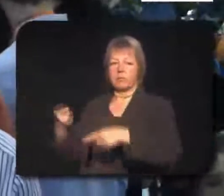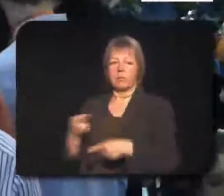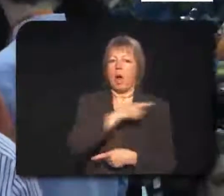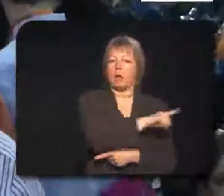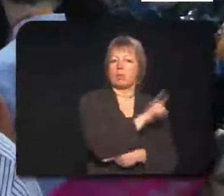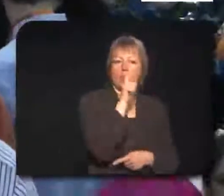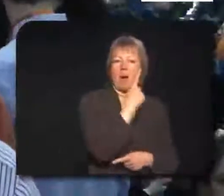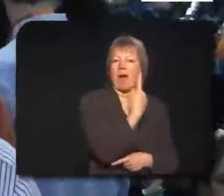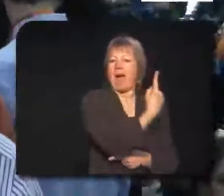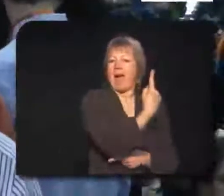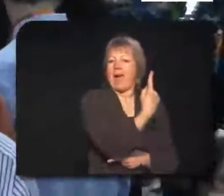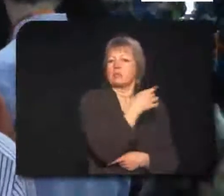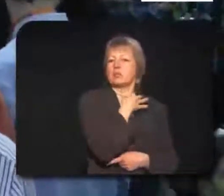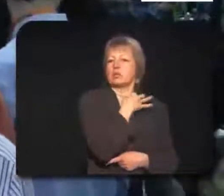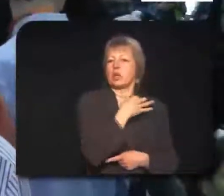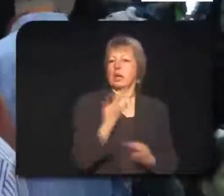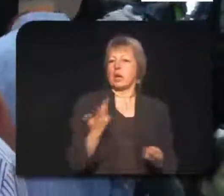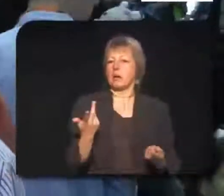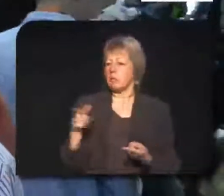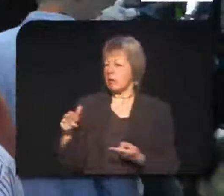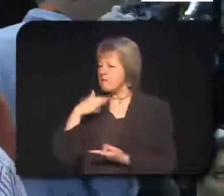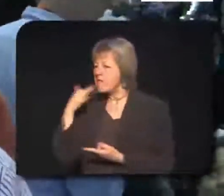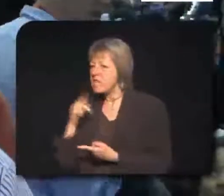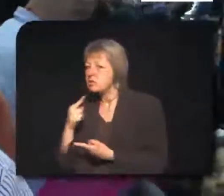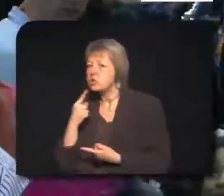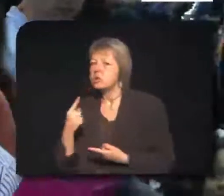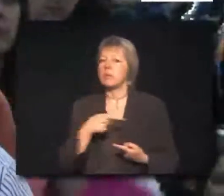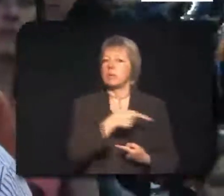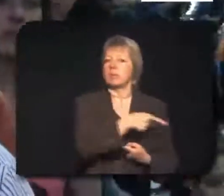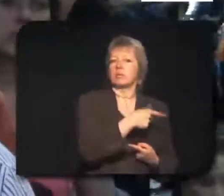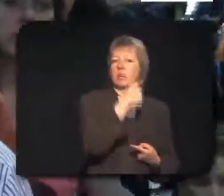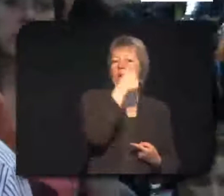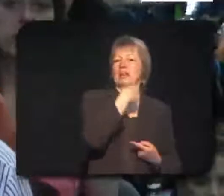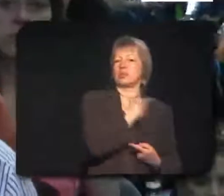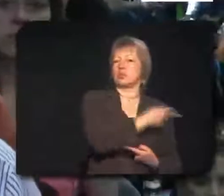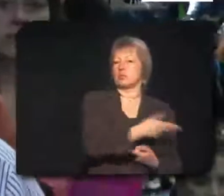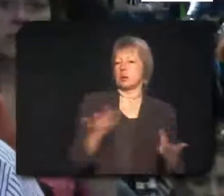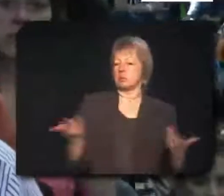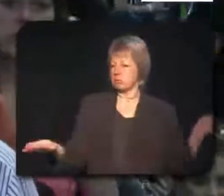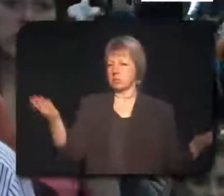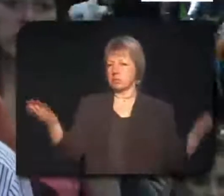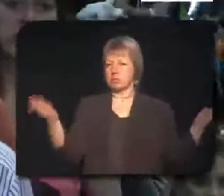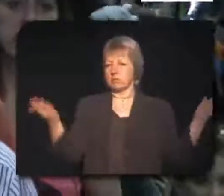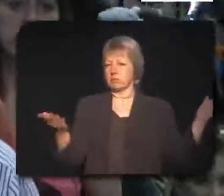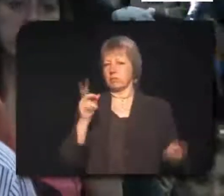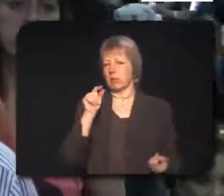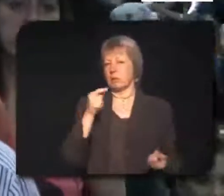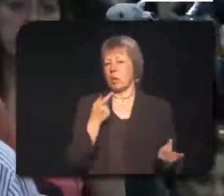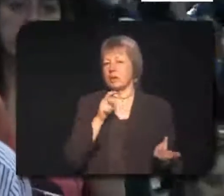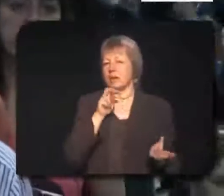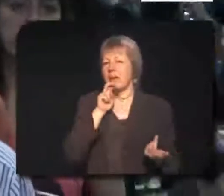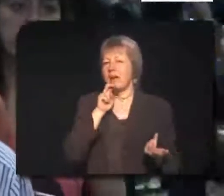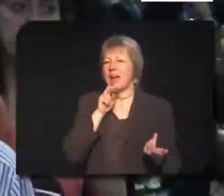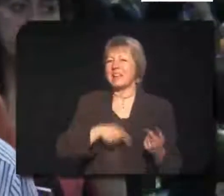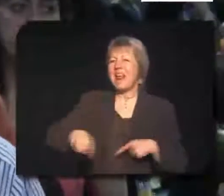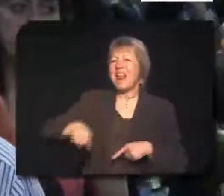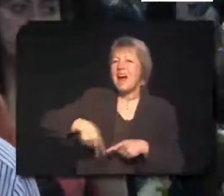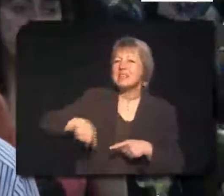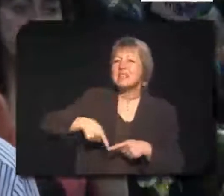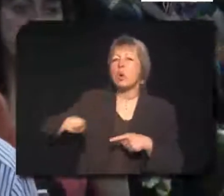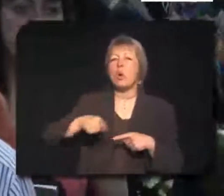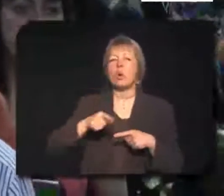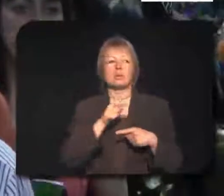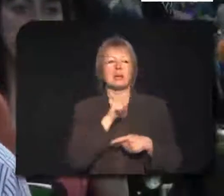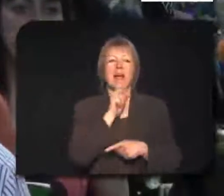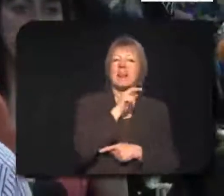Stimme dann würde offensichtlich werden dass Delegation mit der elektronische Abstimmung gar nicht zu tun hat ich